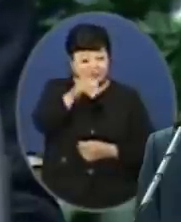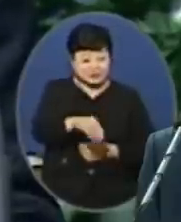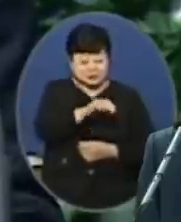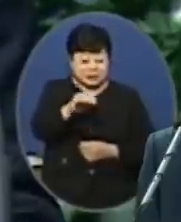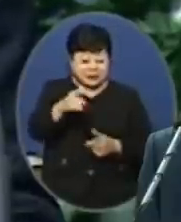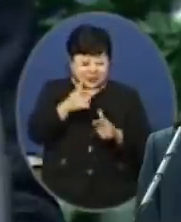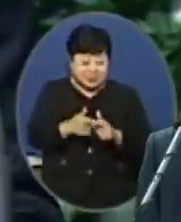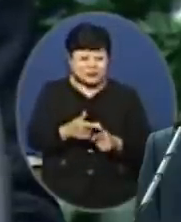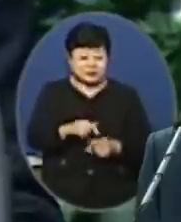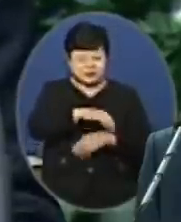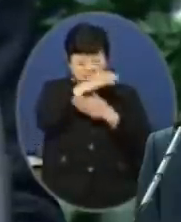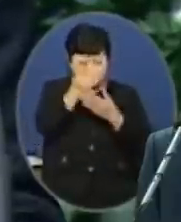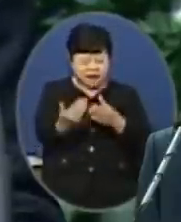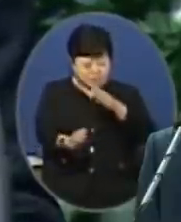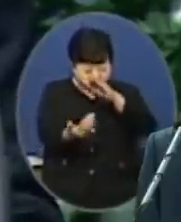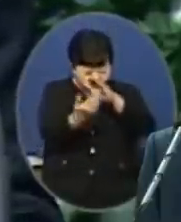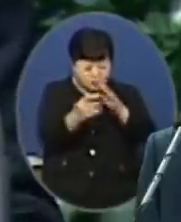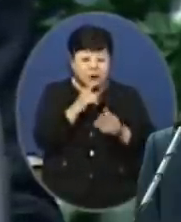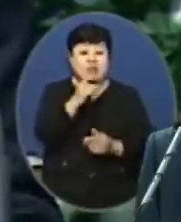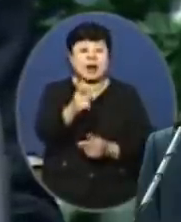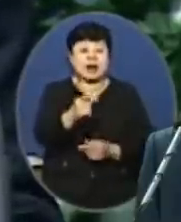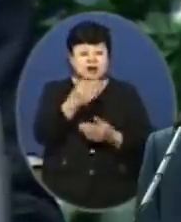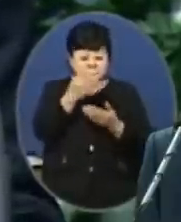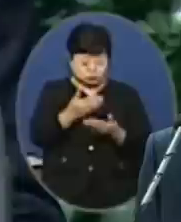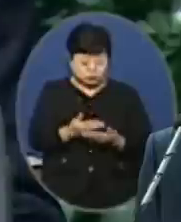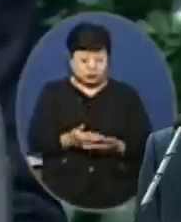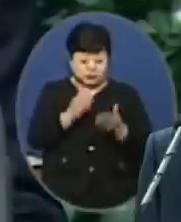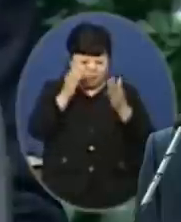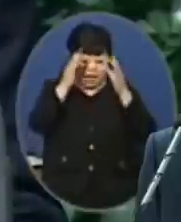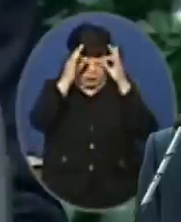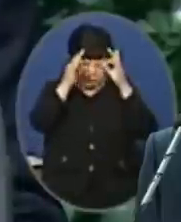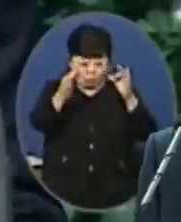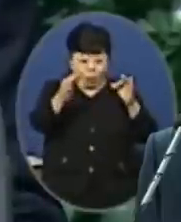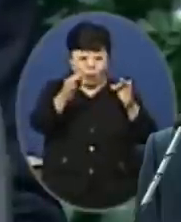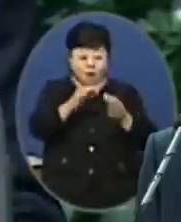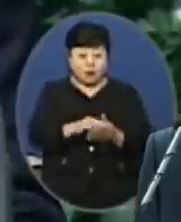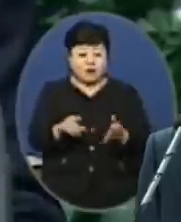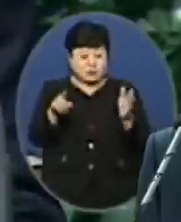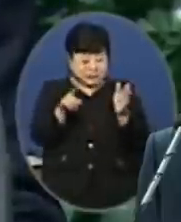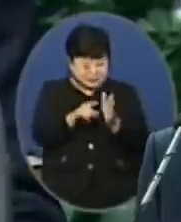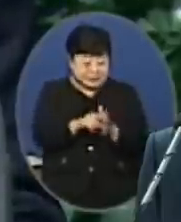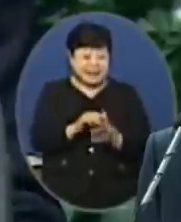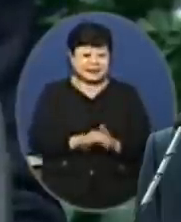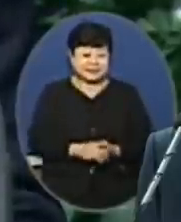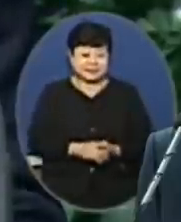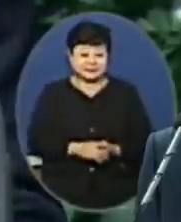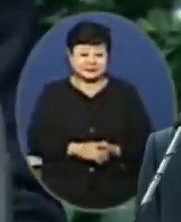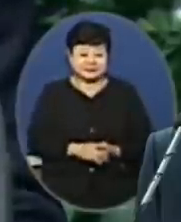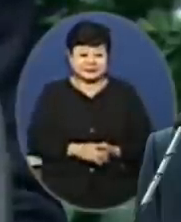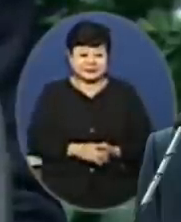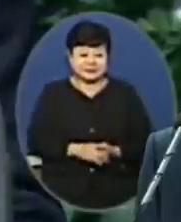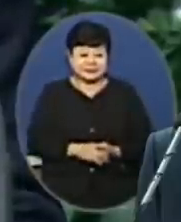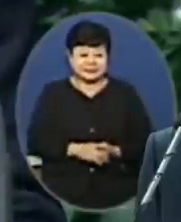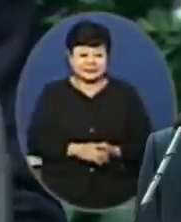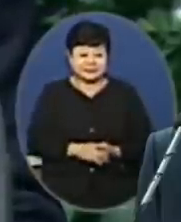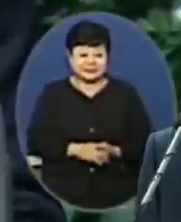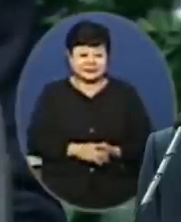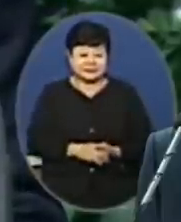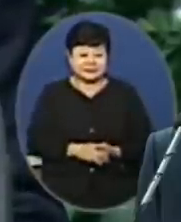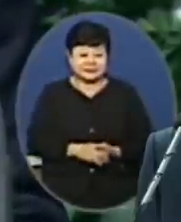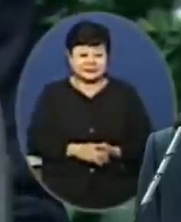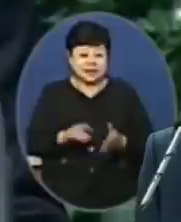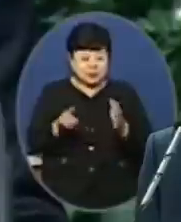십자가에서 예수님이 내가 다 이루었다 했으니 이루어주신다는 것을 바라보고 그 다음에는 믿습니다. 안